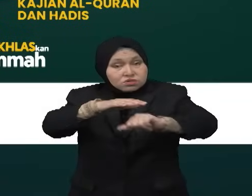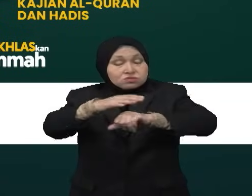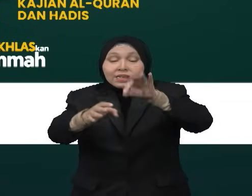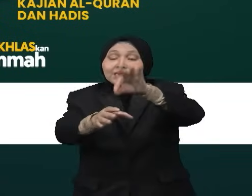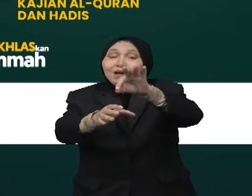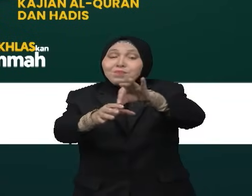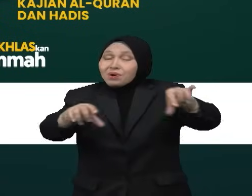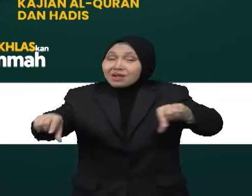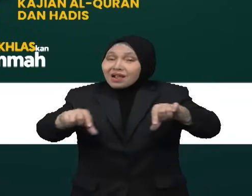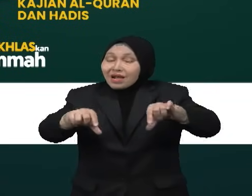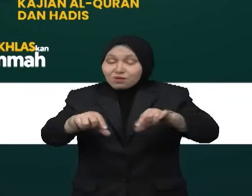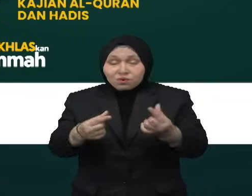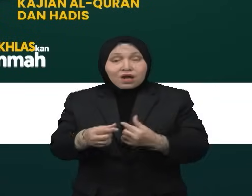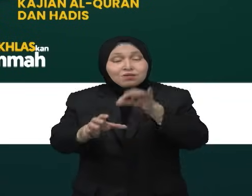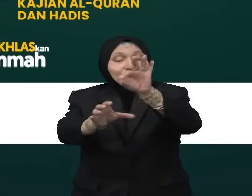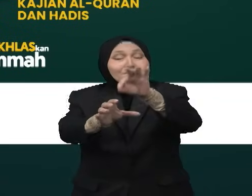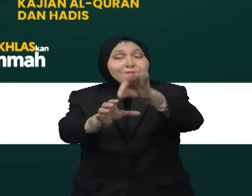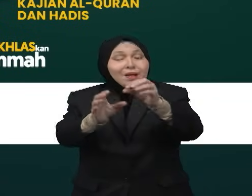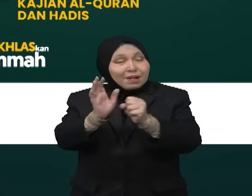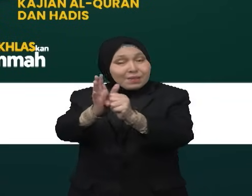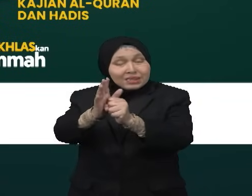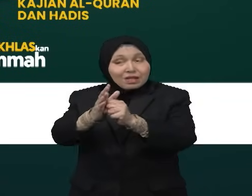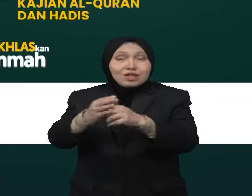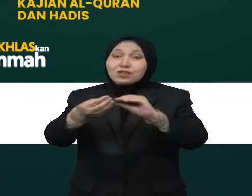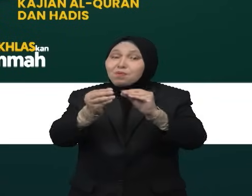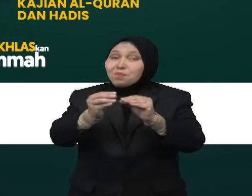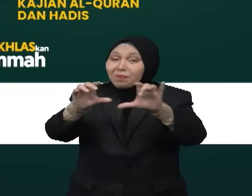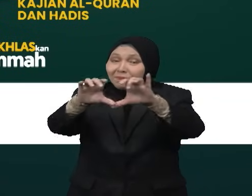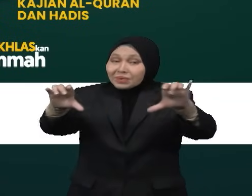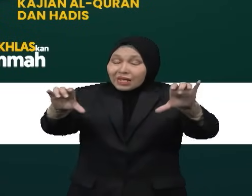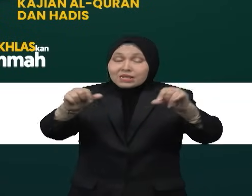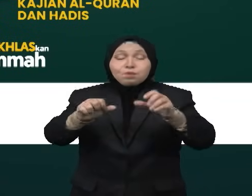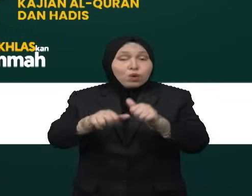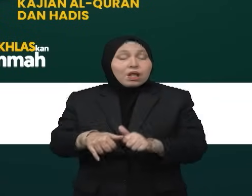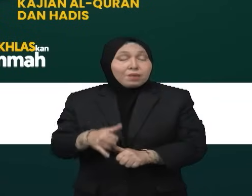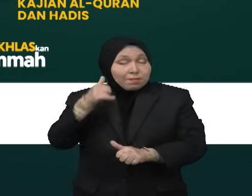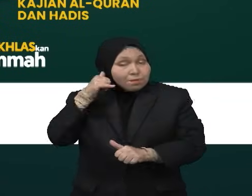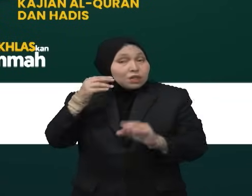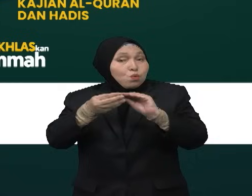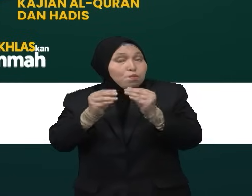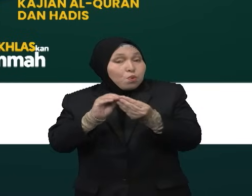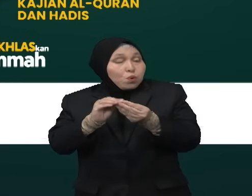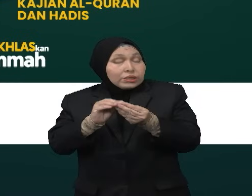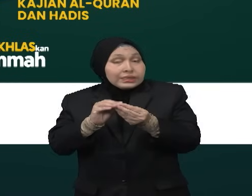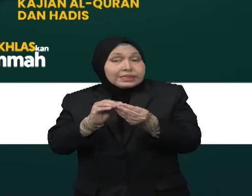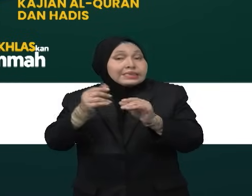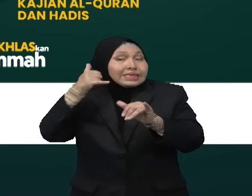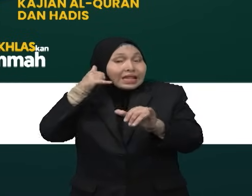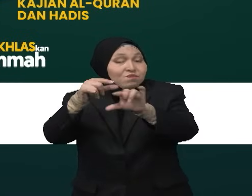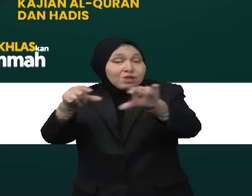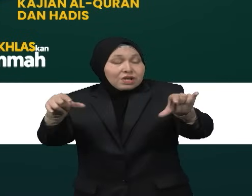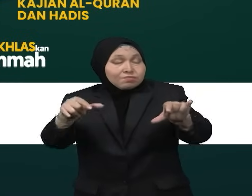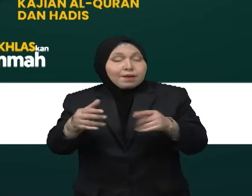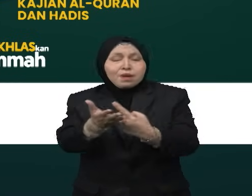Al-Quran. Peluang tuan-tuan untuk menyumbang pada nombor yang tertera dan boleh berhubung pada nombor di talian untuk kita